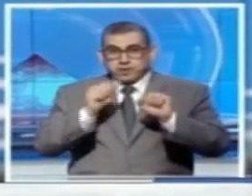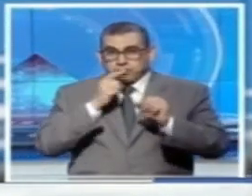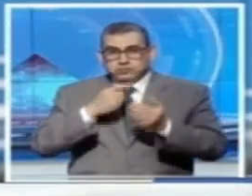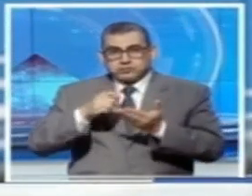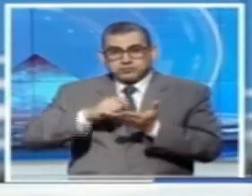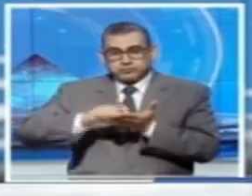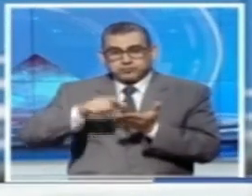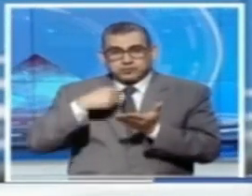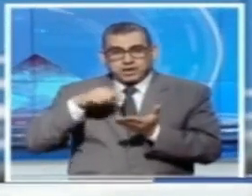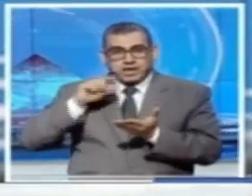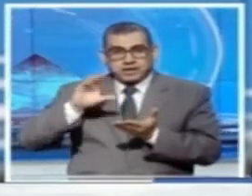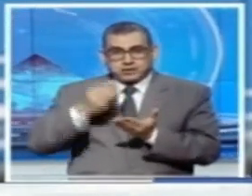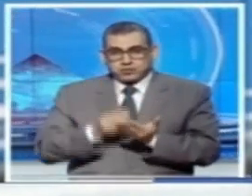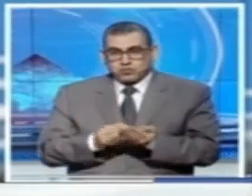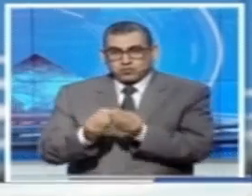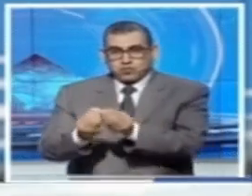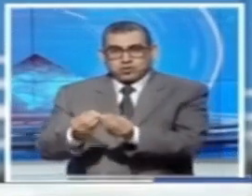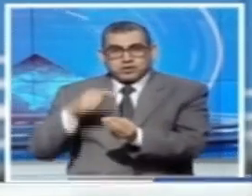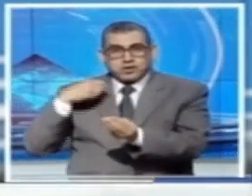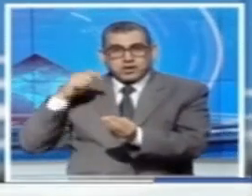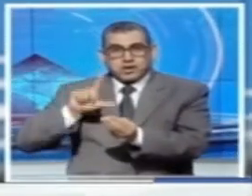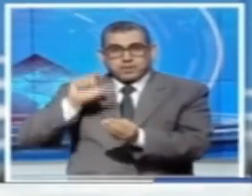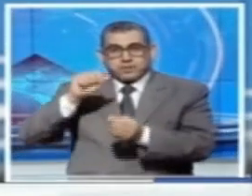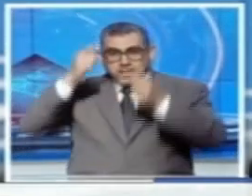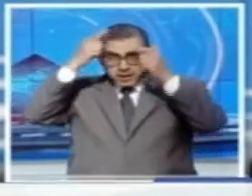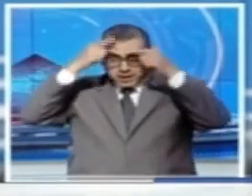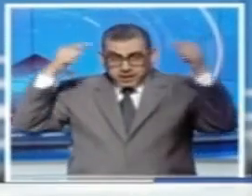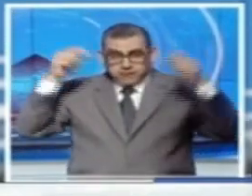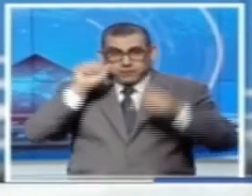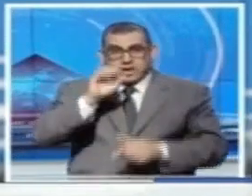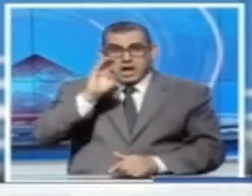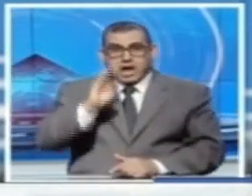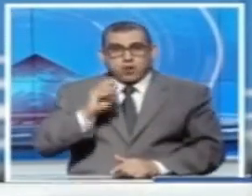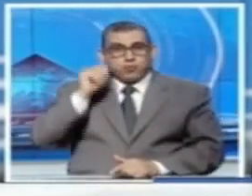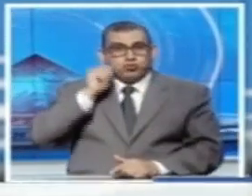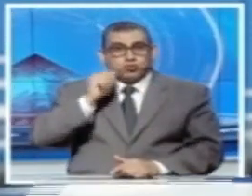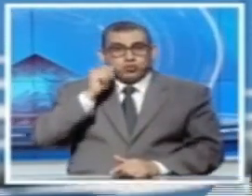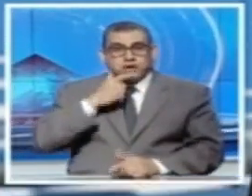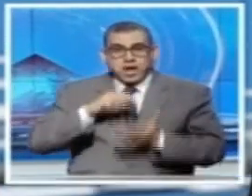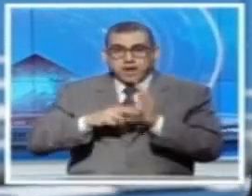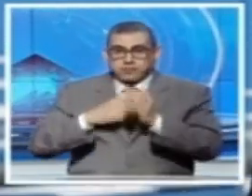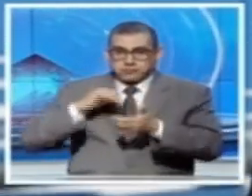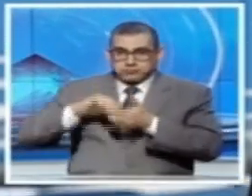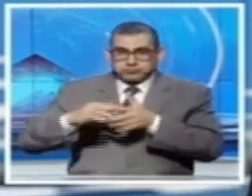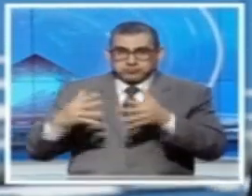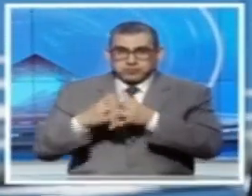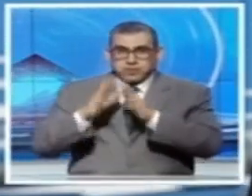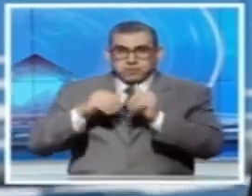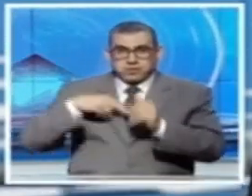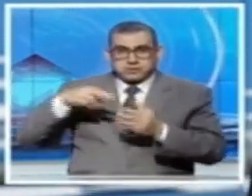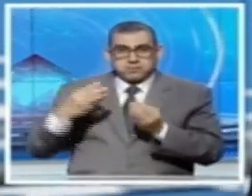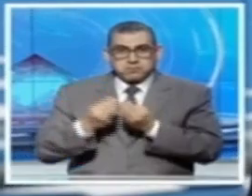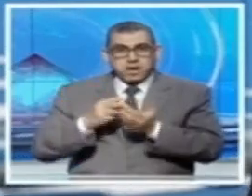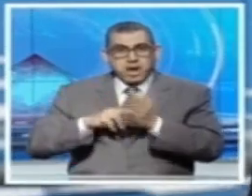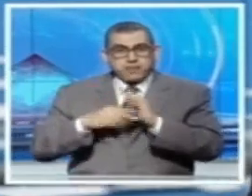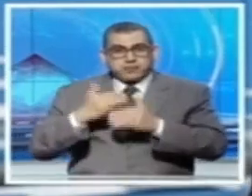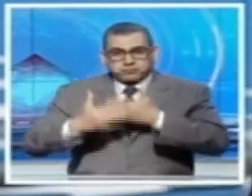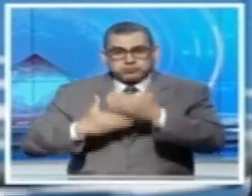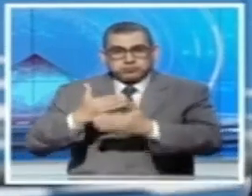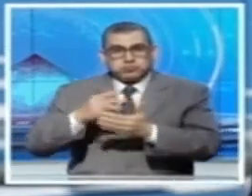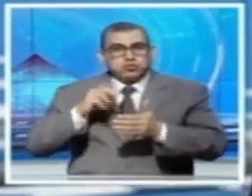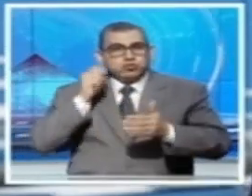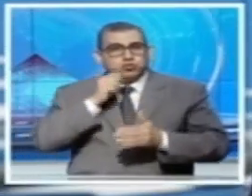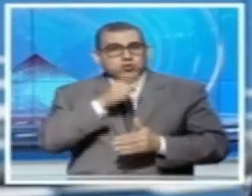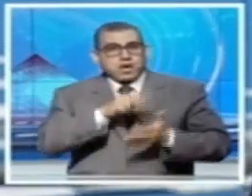الرئيس عبد الفتاح السيسي رسالة من الرئيس سلفا كير حول سبل تعزيز العلاقات الثنائية وتطورات الأوضاع في